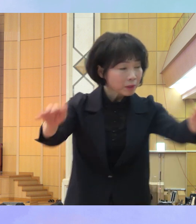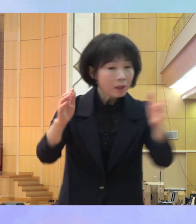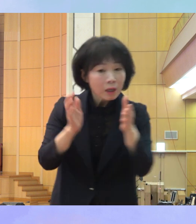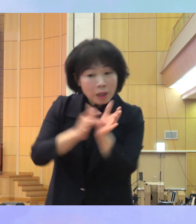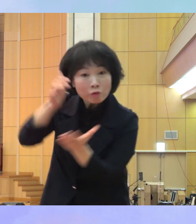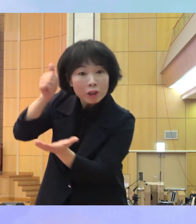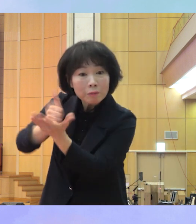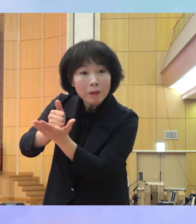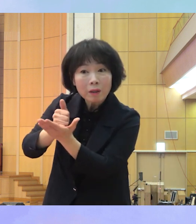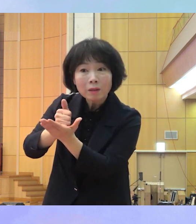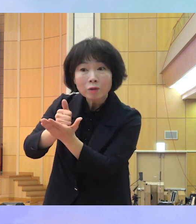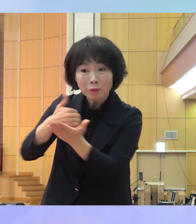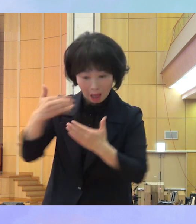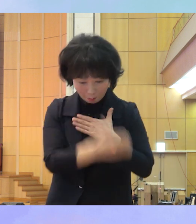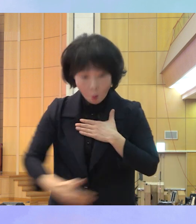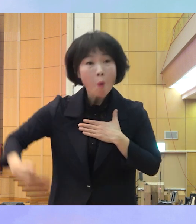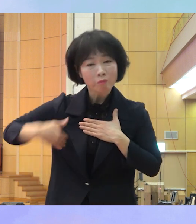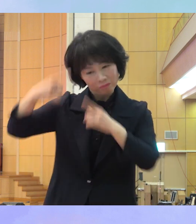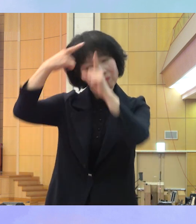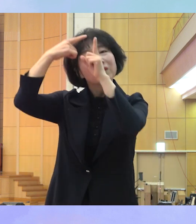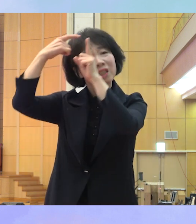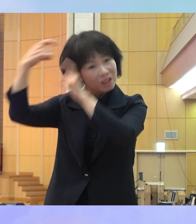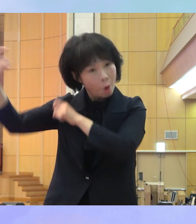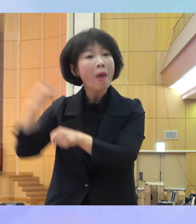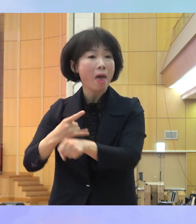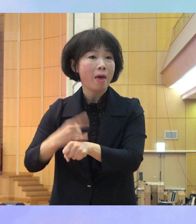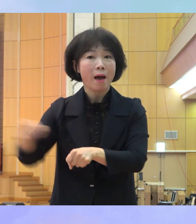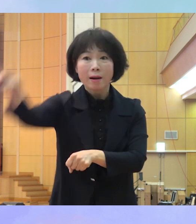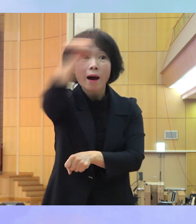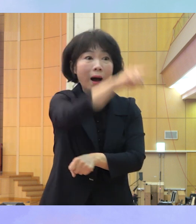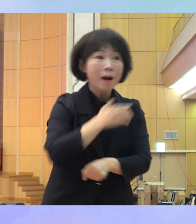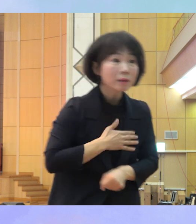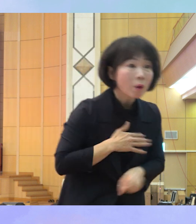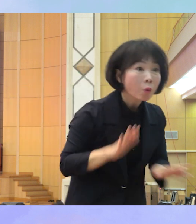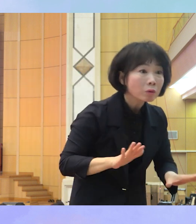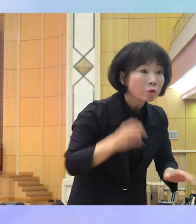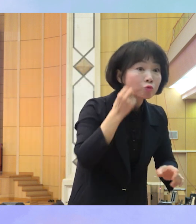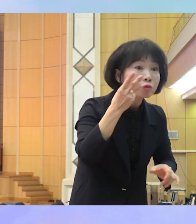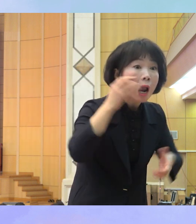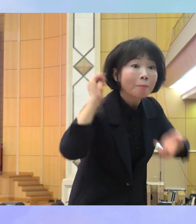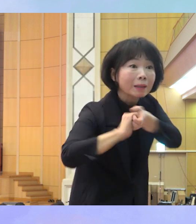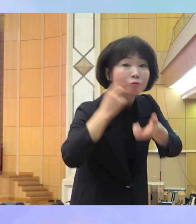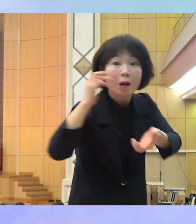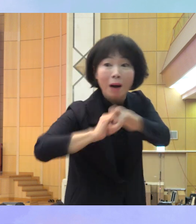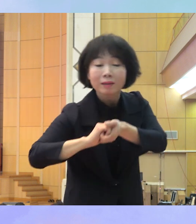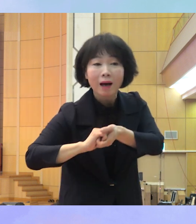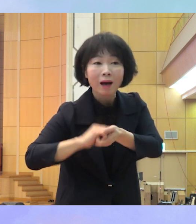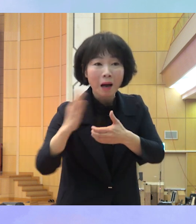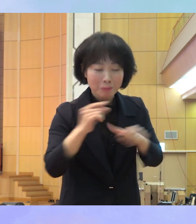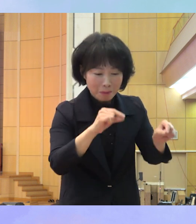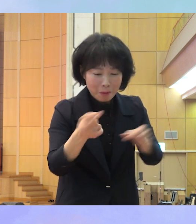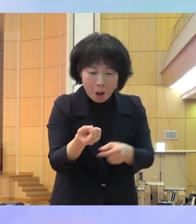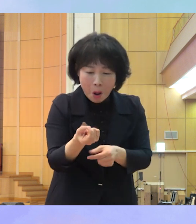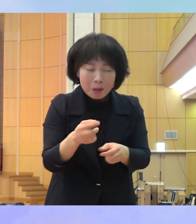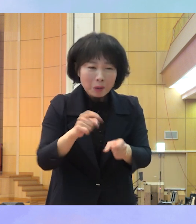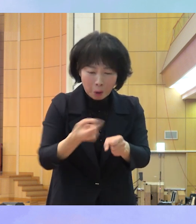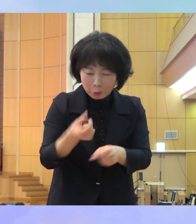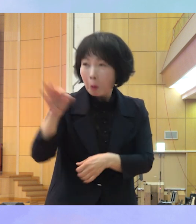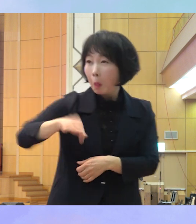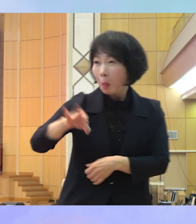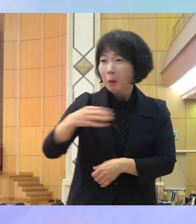그렇게 기념하라고 그랬어요. 그냥 우리가 교회에서 먹기 위해서 먹는 거